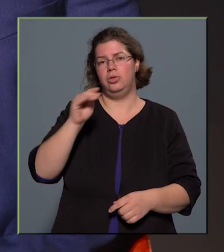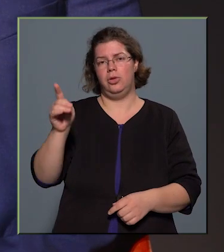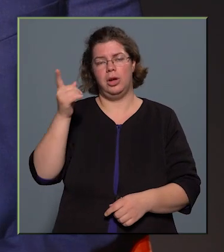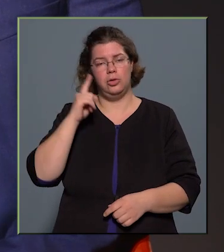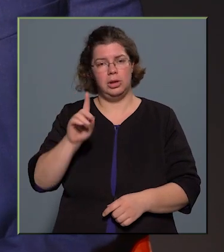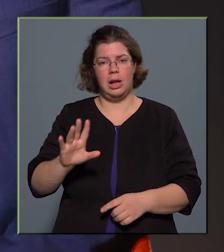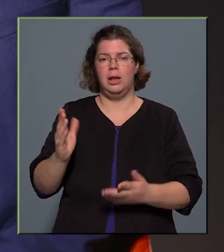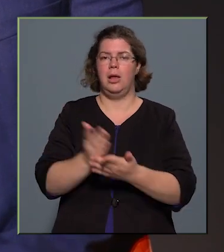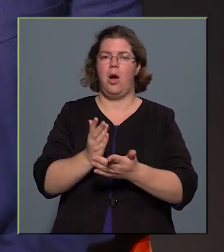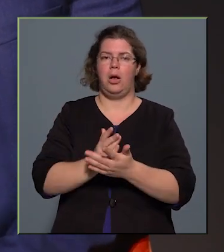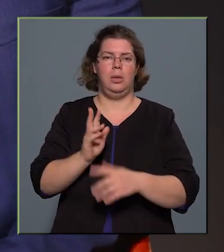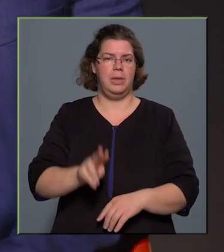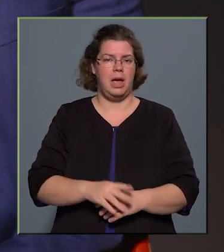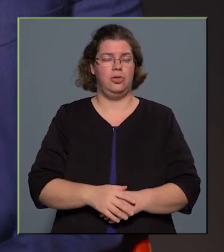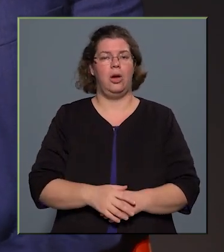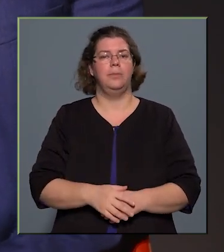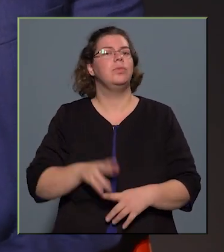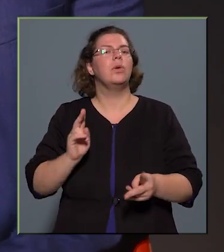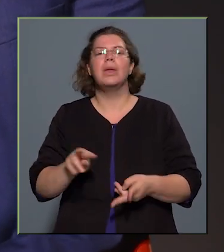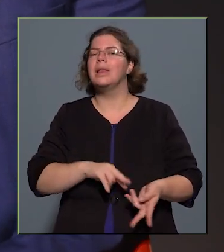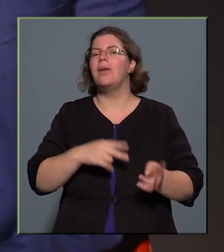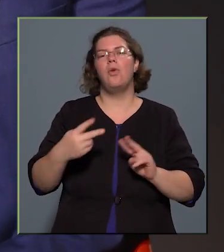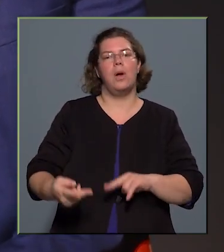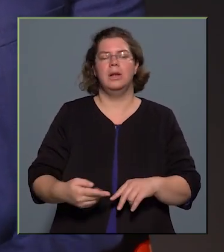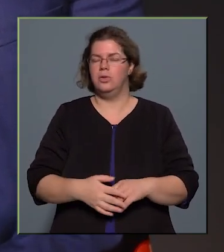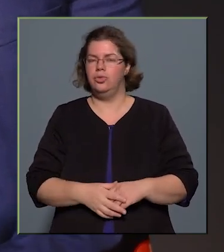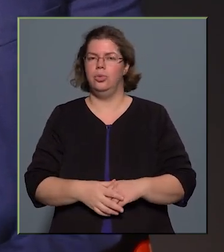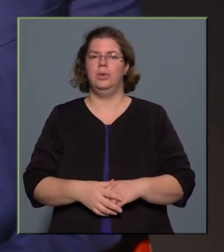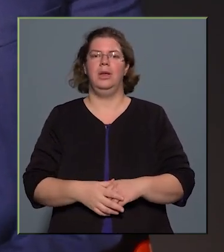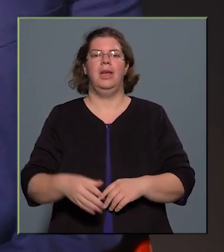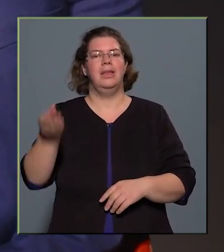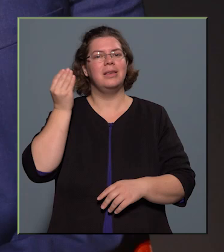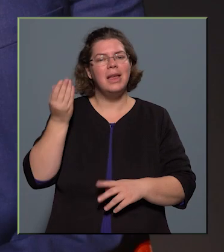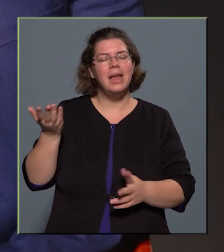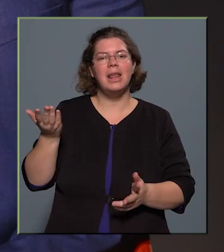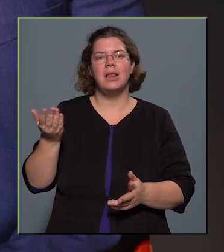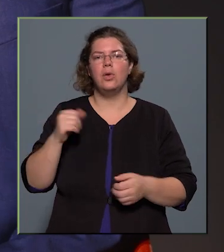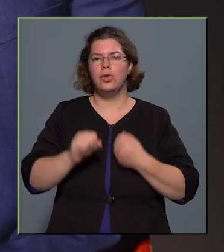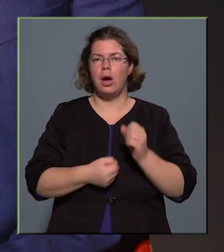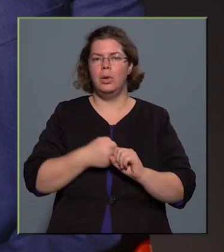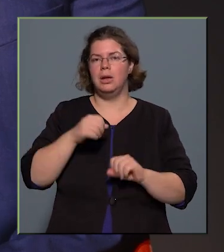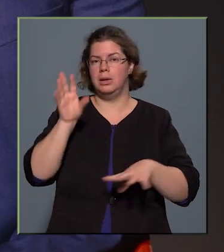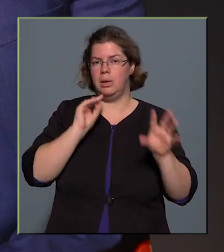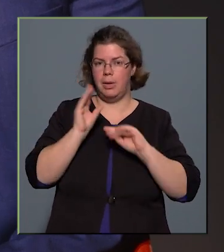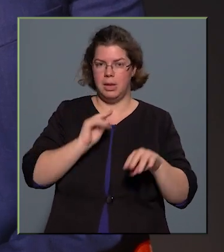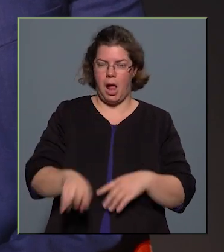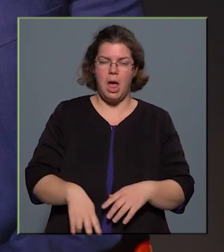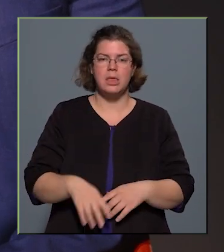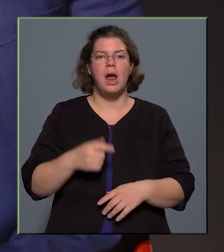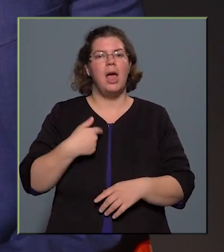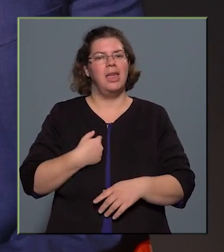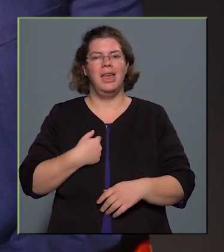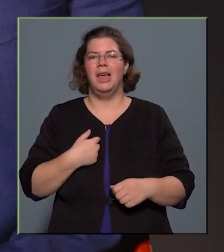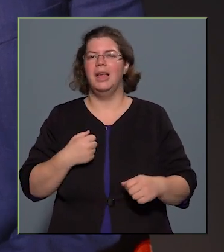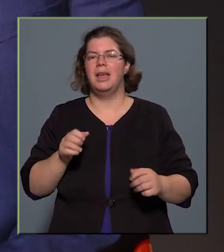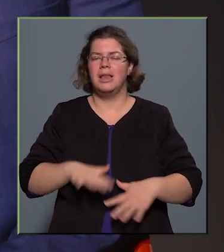az alkalmazása. Hogy ezt le is fordítsuk egy kicsit talán az érthető gyakorlati tapasztalatra is. Én